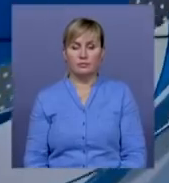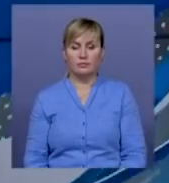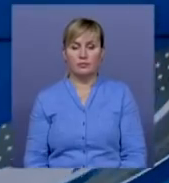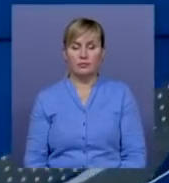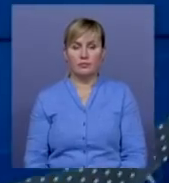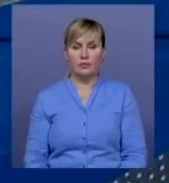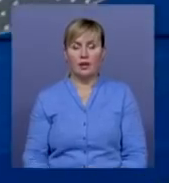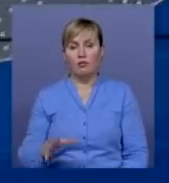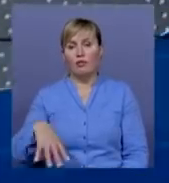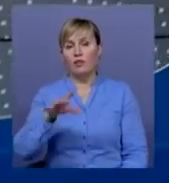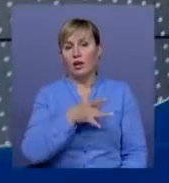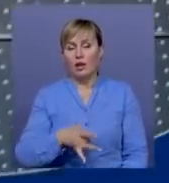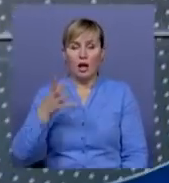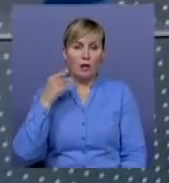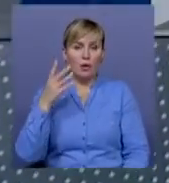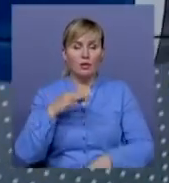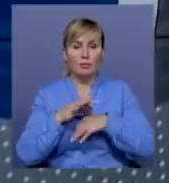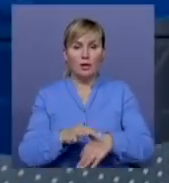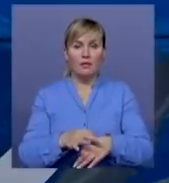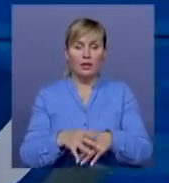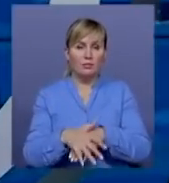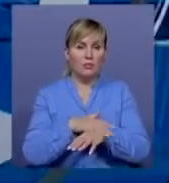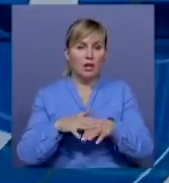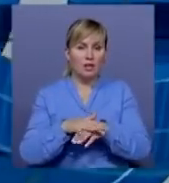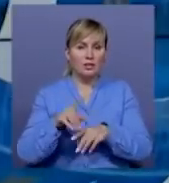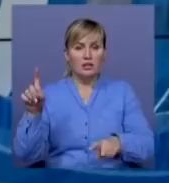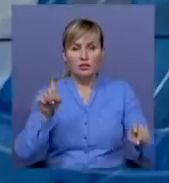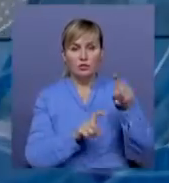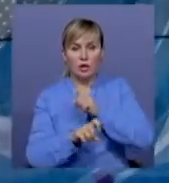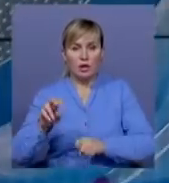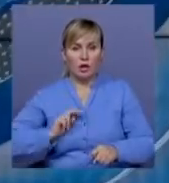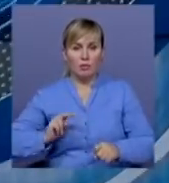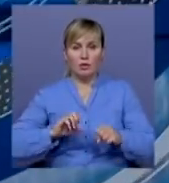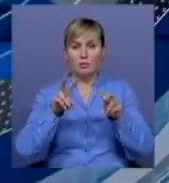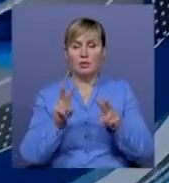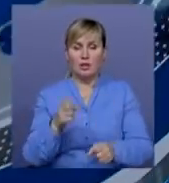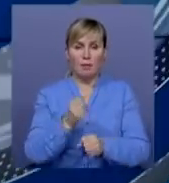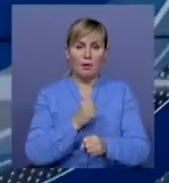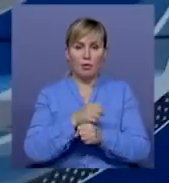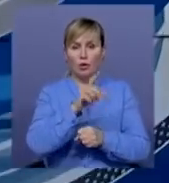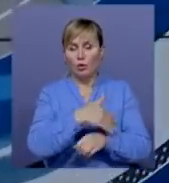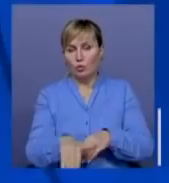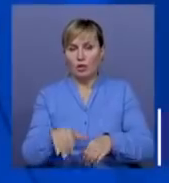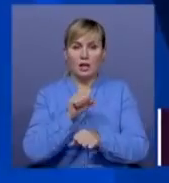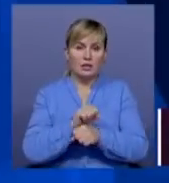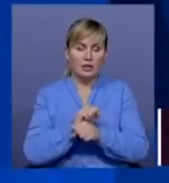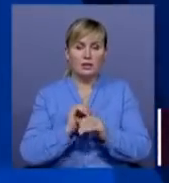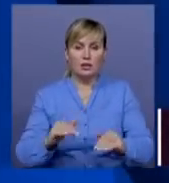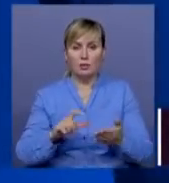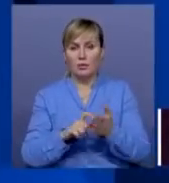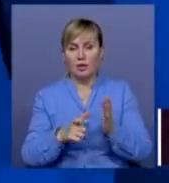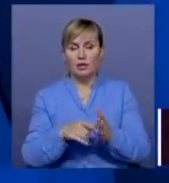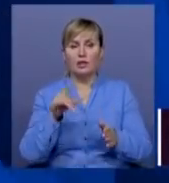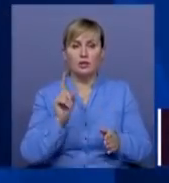Тем временем во всех районах Алматы проводятся массовые дезинфекционные работы. Специалисты обрабатывают улицы, остановки, детские площадки и